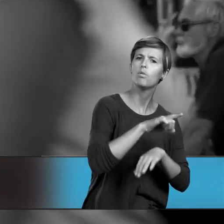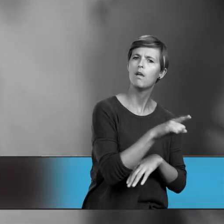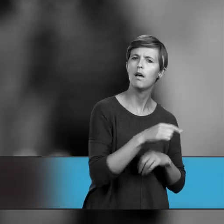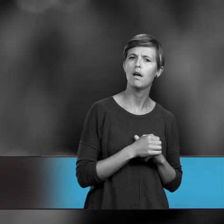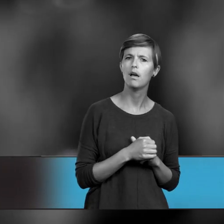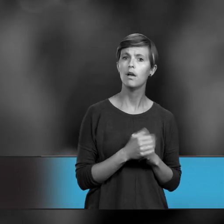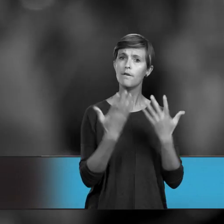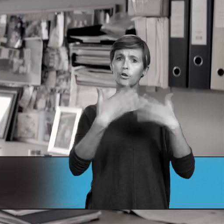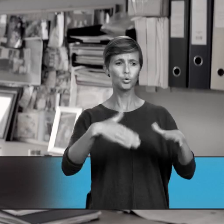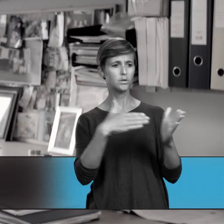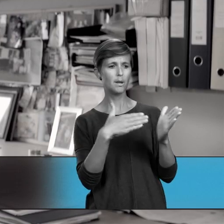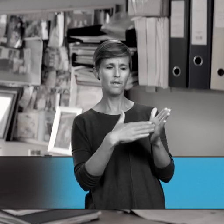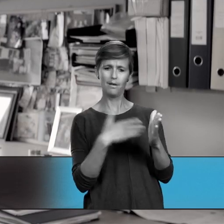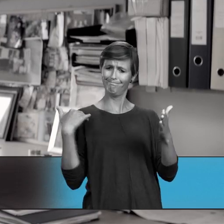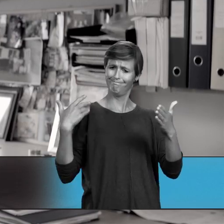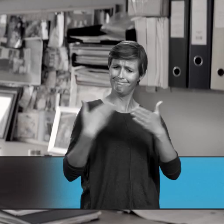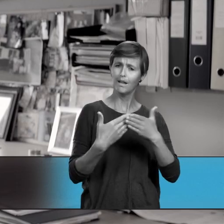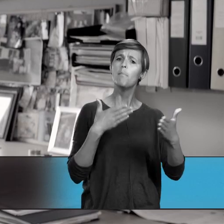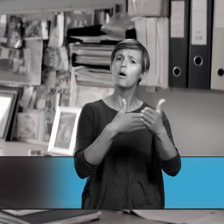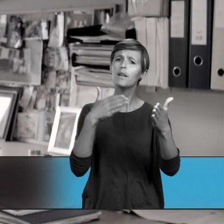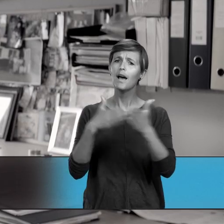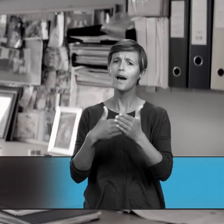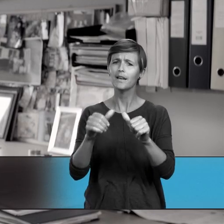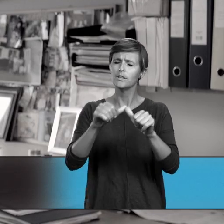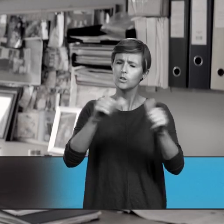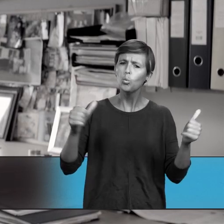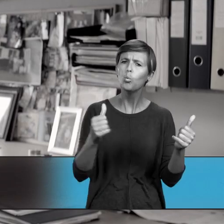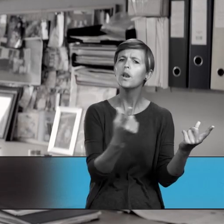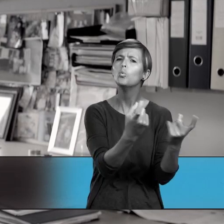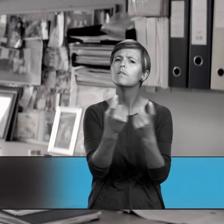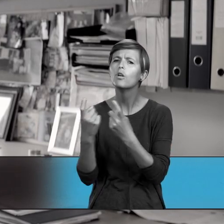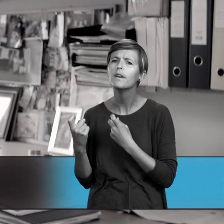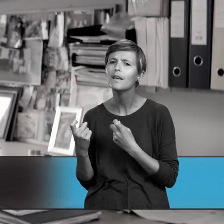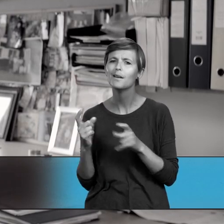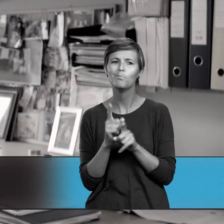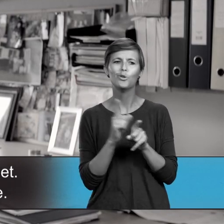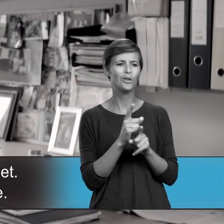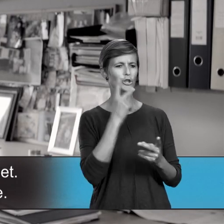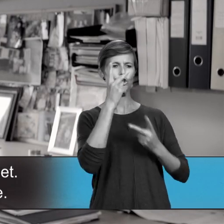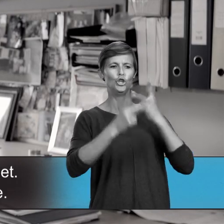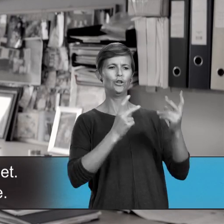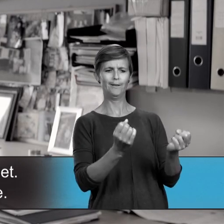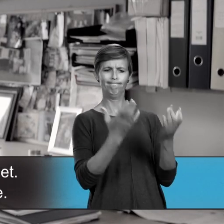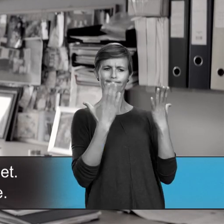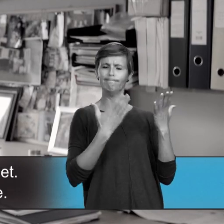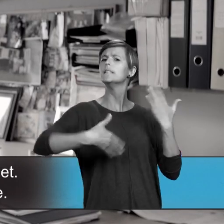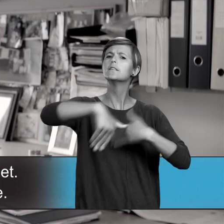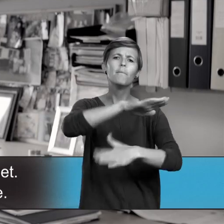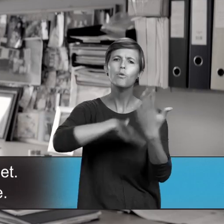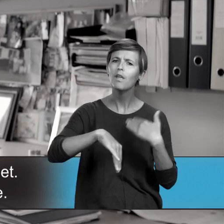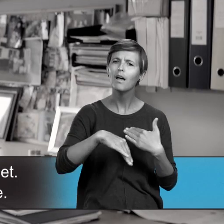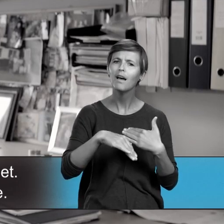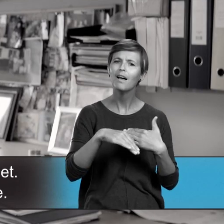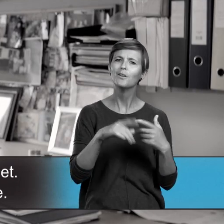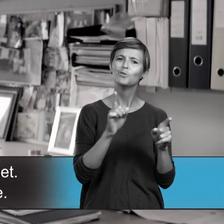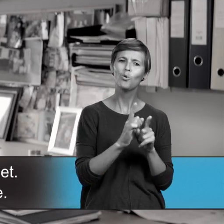et samfunn. Og funksjonshemmede har hatt barrierer, de har hatt store utfordringer, så de har ikke vært synlige nok i